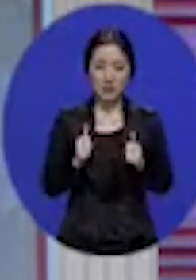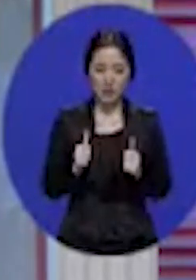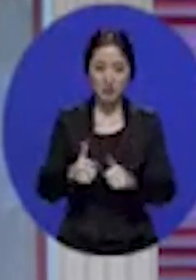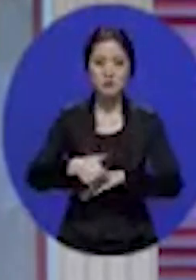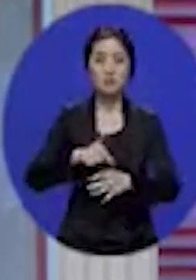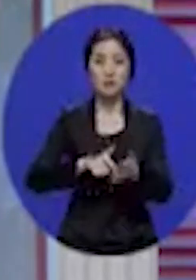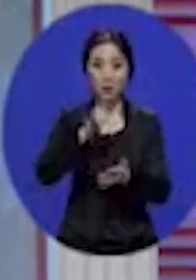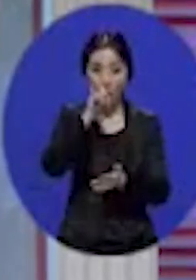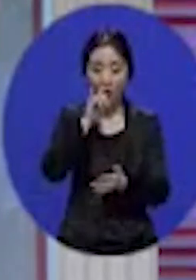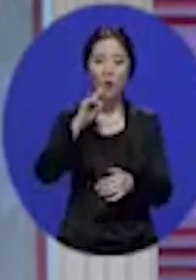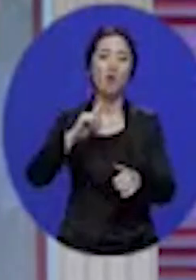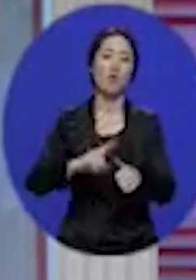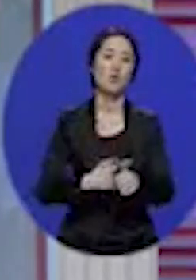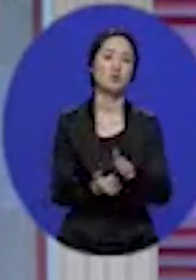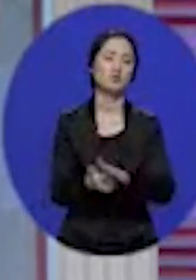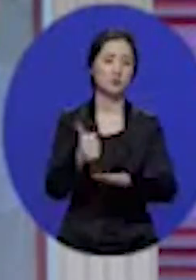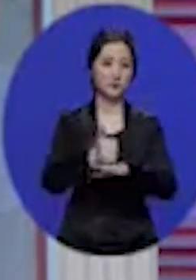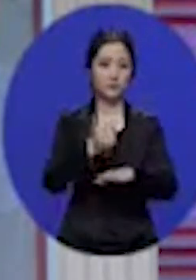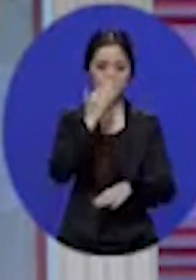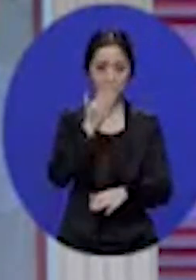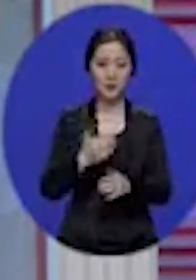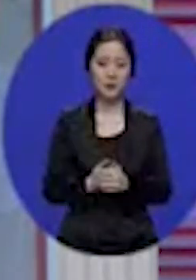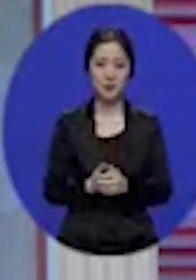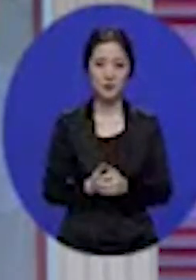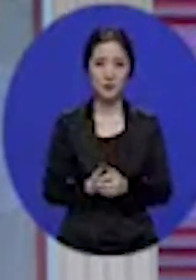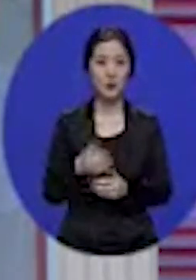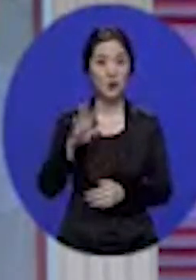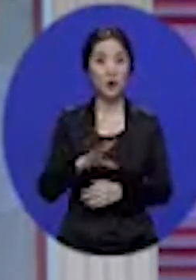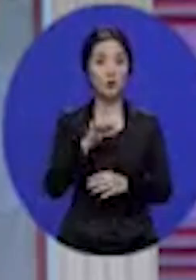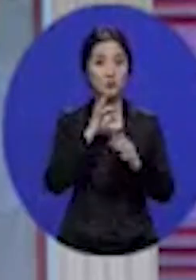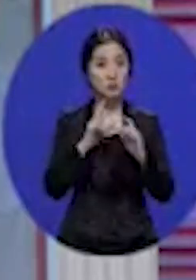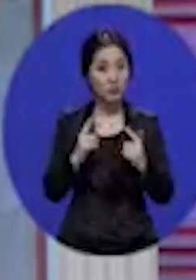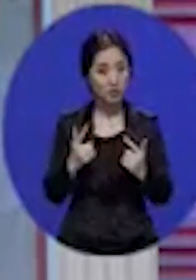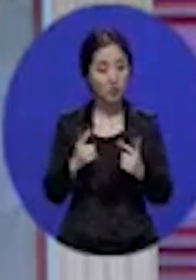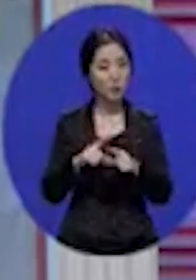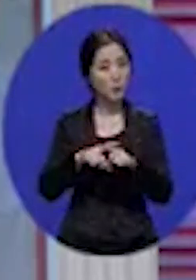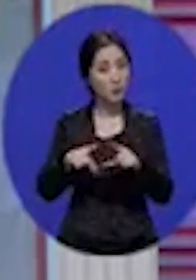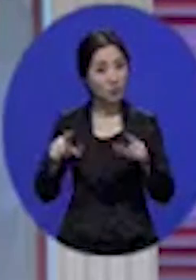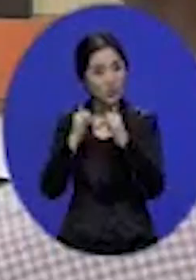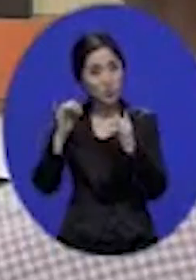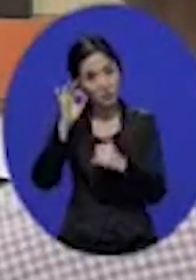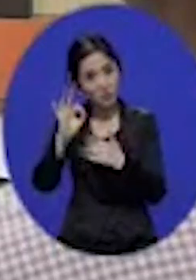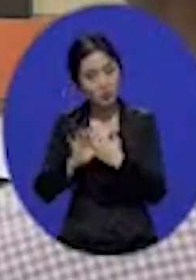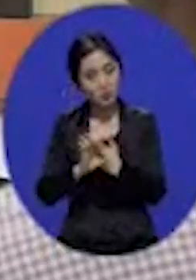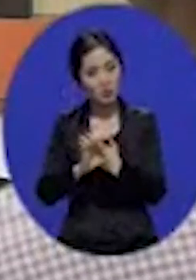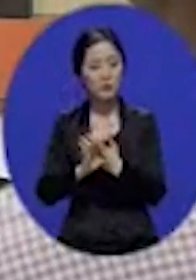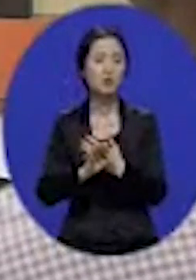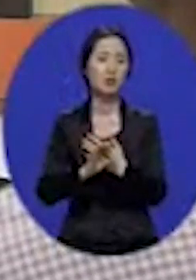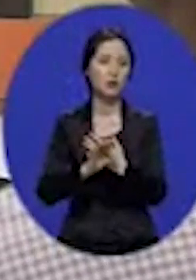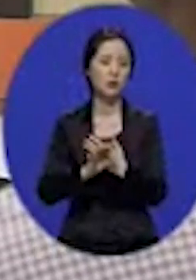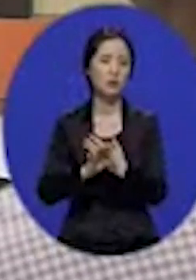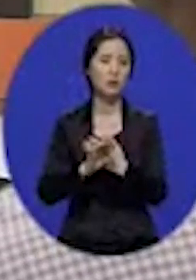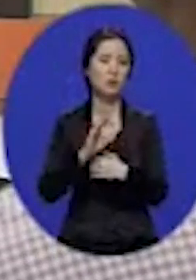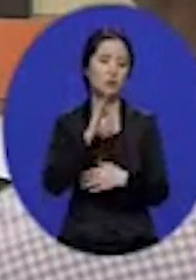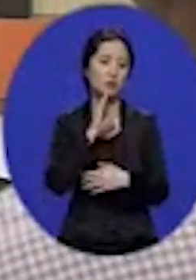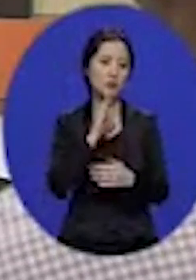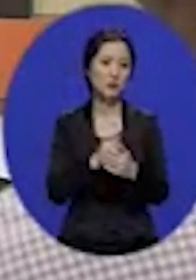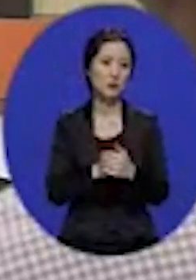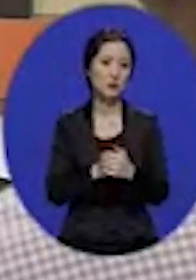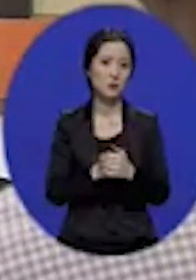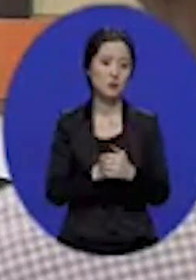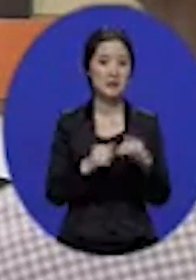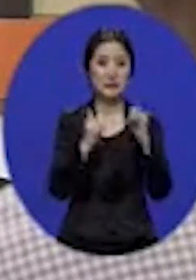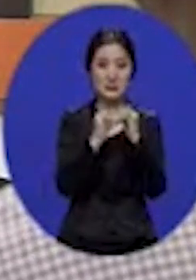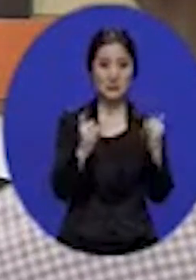생각을 해요. 근데 일반적으로 보면 그렇지 않다는 거예요. 그 성공해서 뭔가를 이룬 사람들도 똑같은